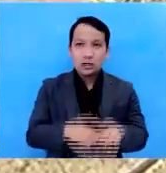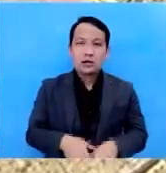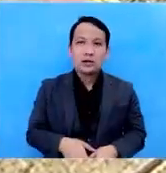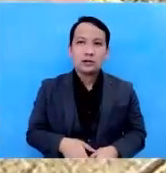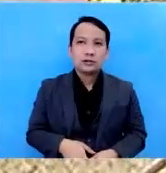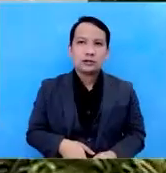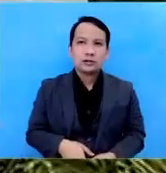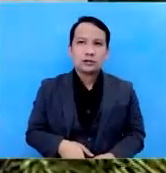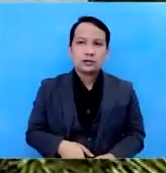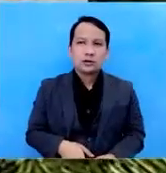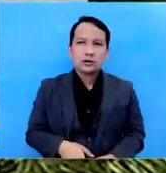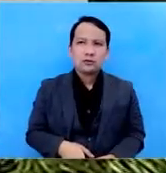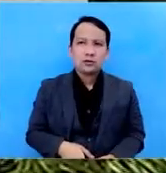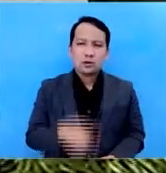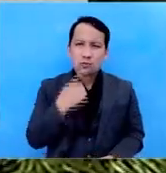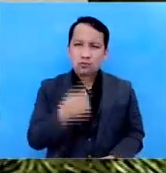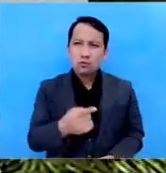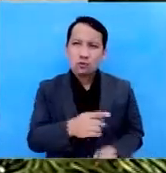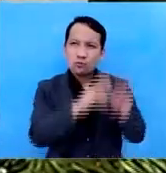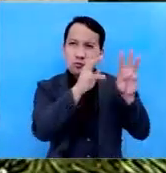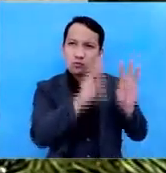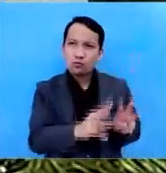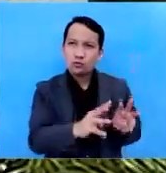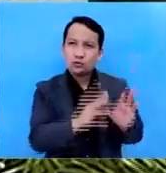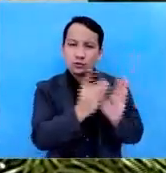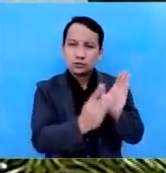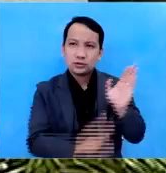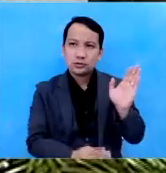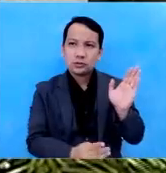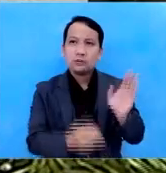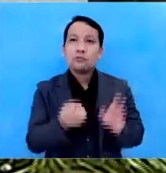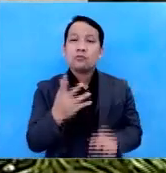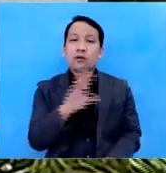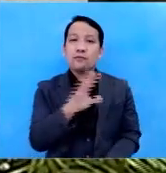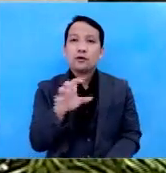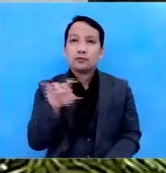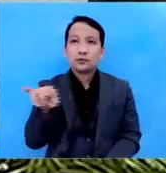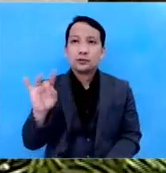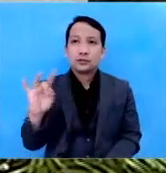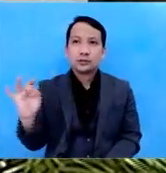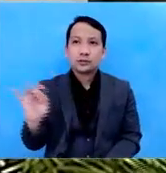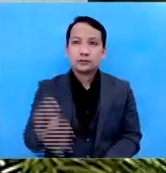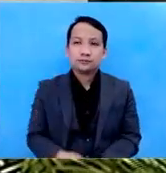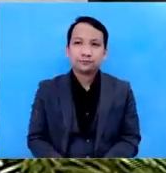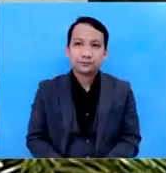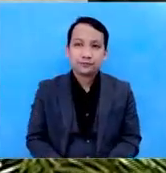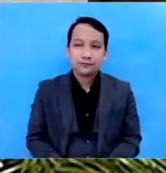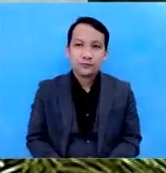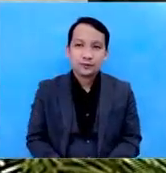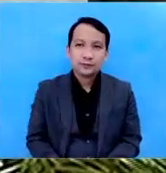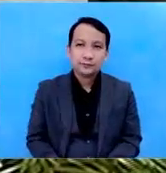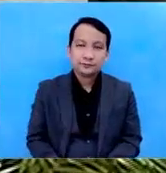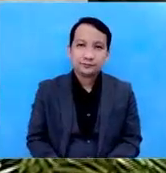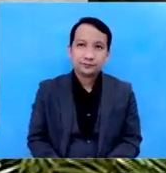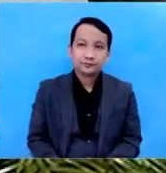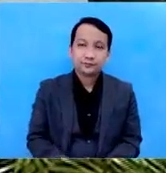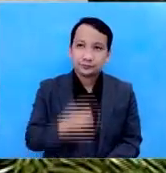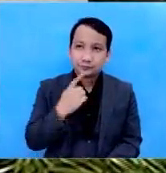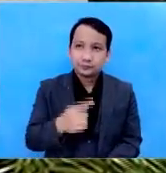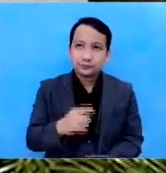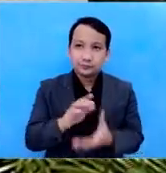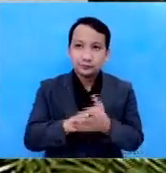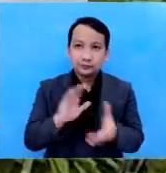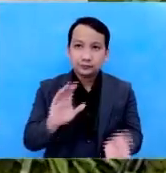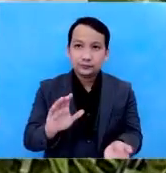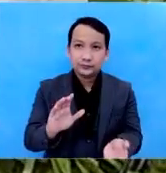din tayong mabibili ng mga wall design na naglalaro sa 500 hanggang 850 pesos at ang mamahaling wreath naman